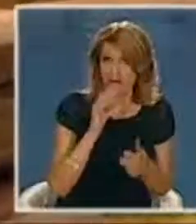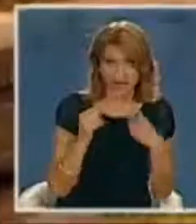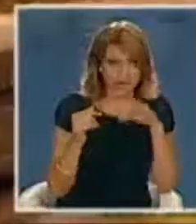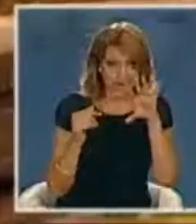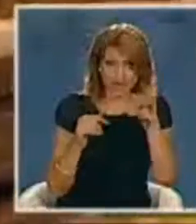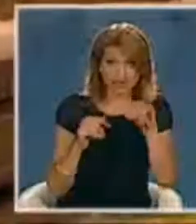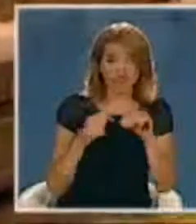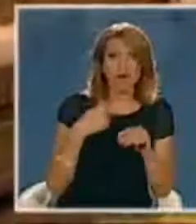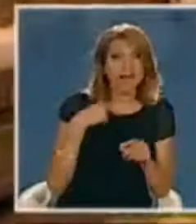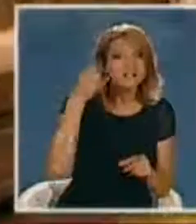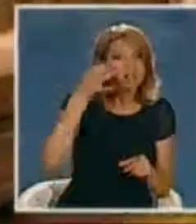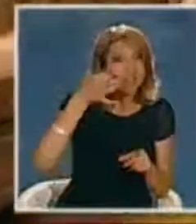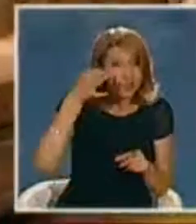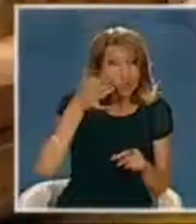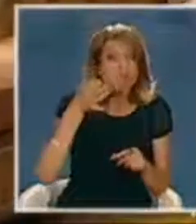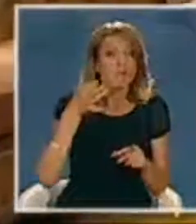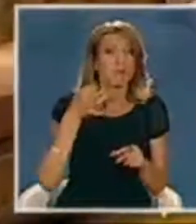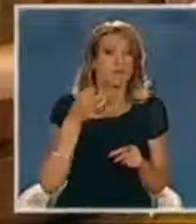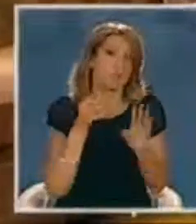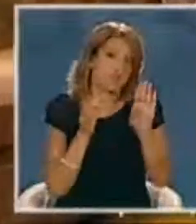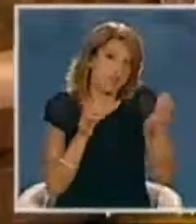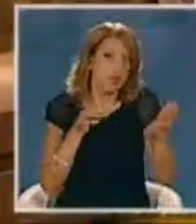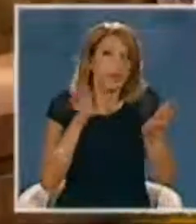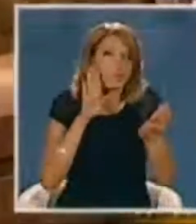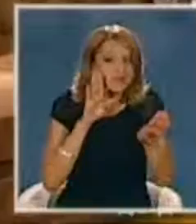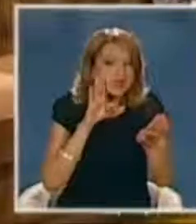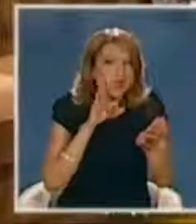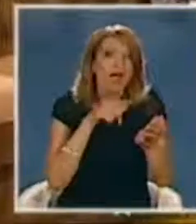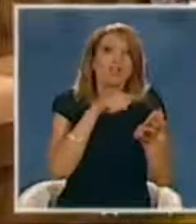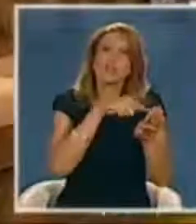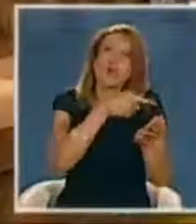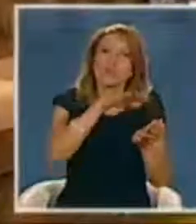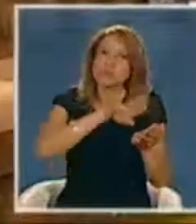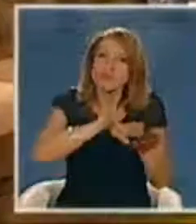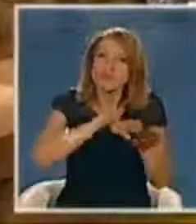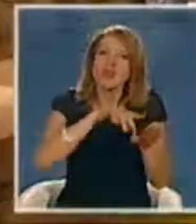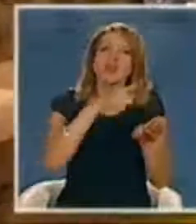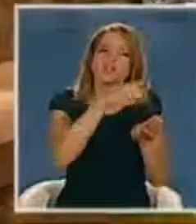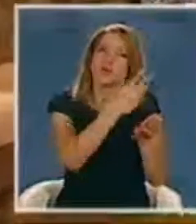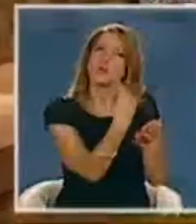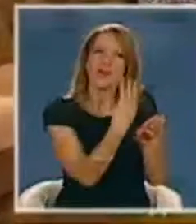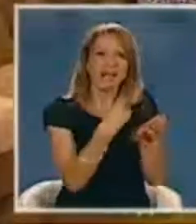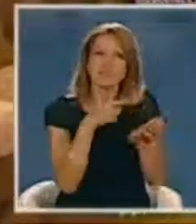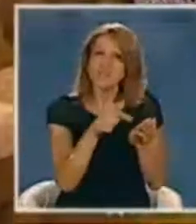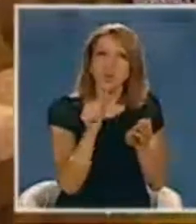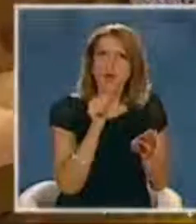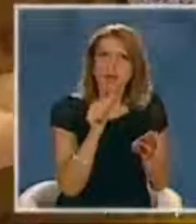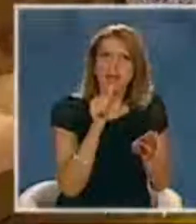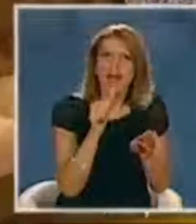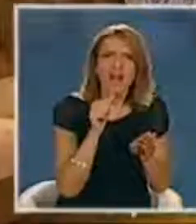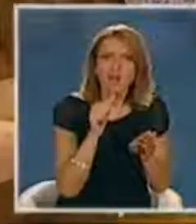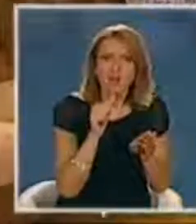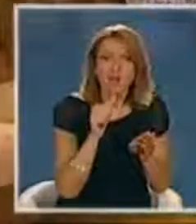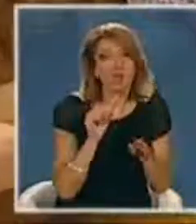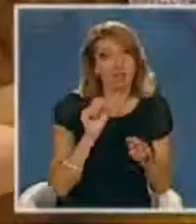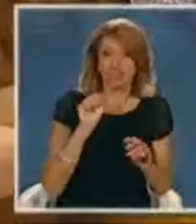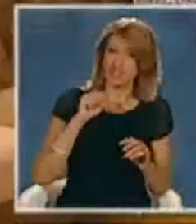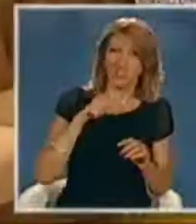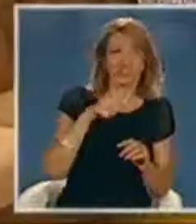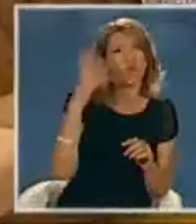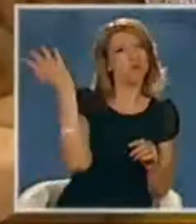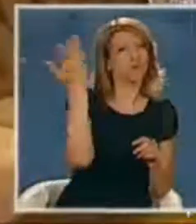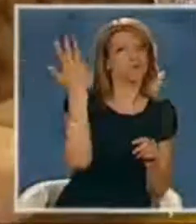сънувах баща ти, какво? И казвам, ми сънувах, че казва ми, че сте го наричали пияница, той пил ли алкохол? Тя казва, да, той пиеш много